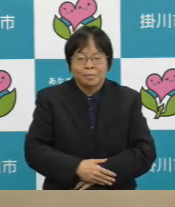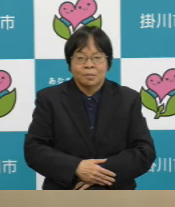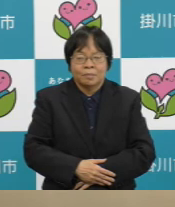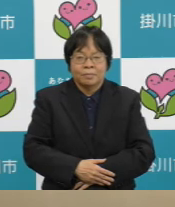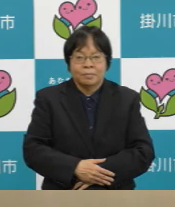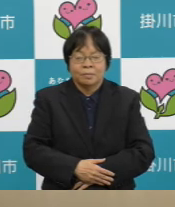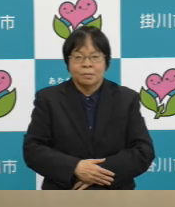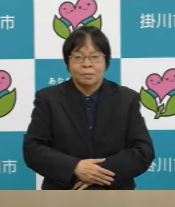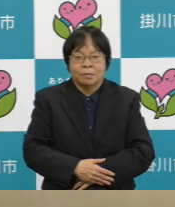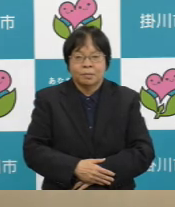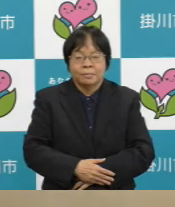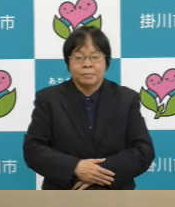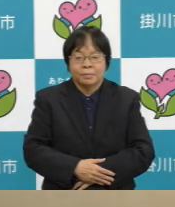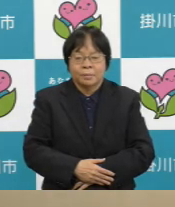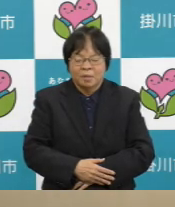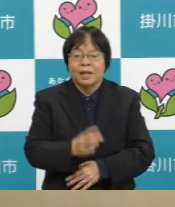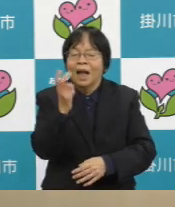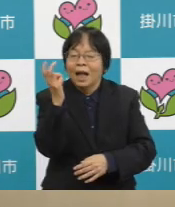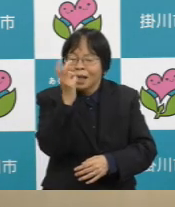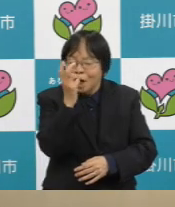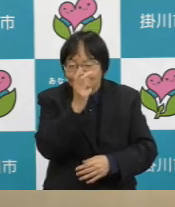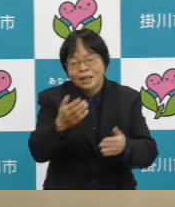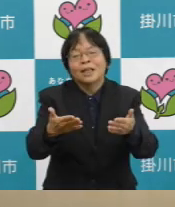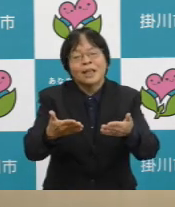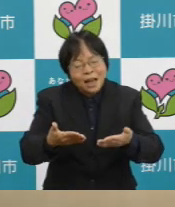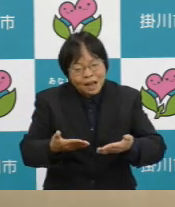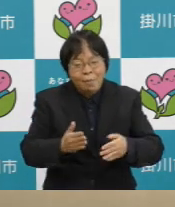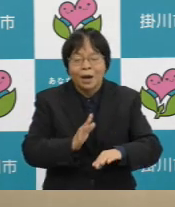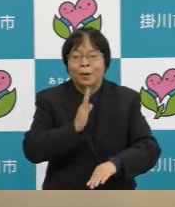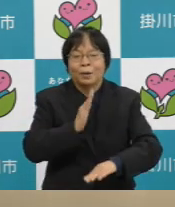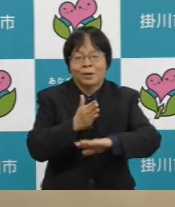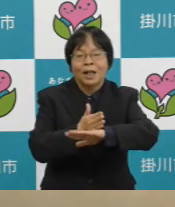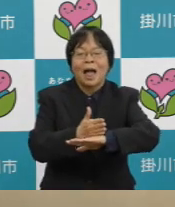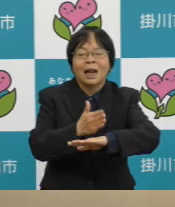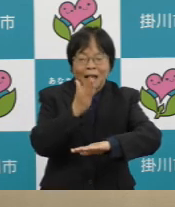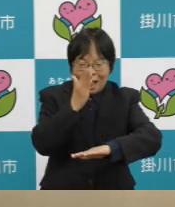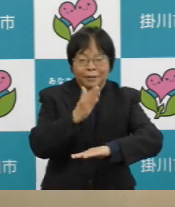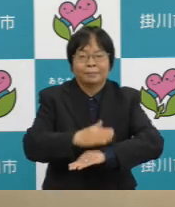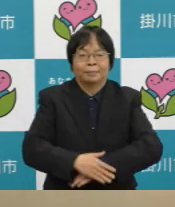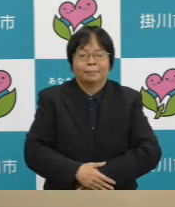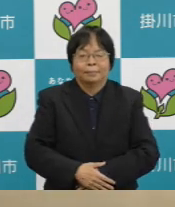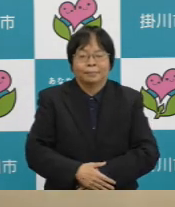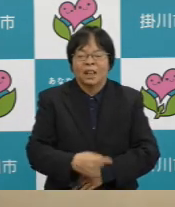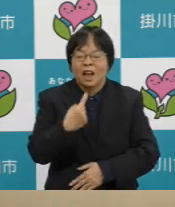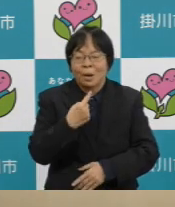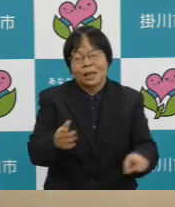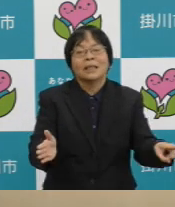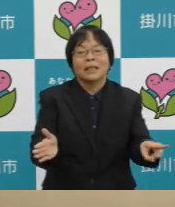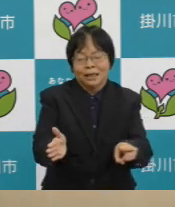まあ、確認をしていただければ大変ありがたいというふうに思います。私から言うようになります。